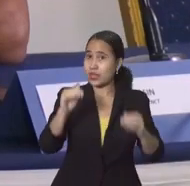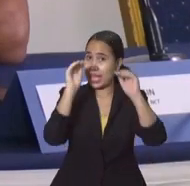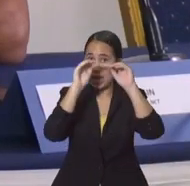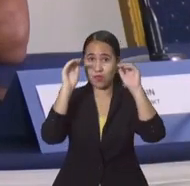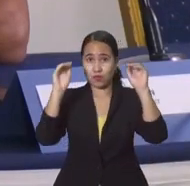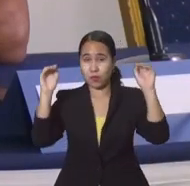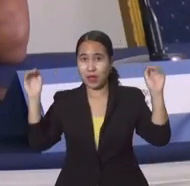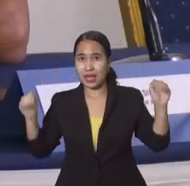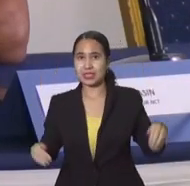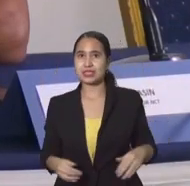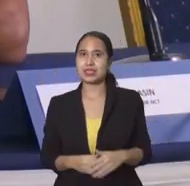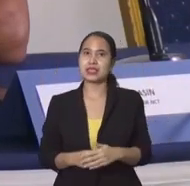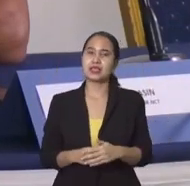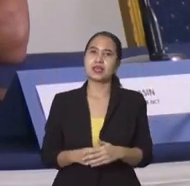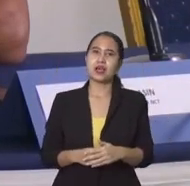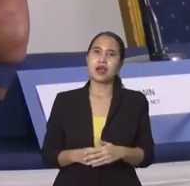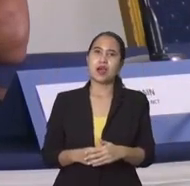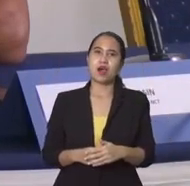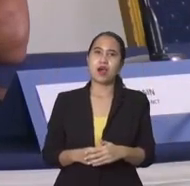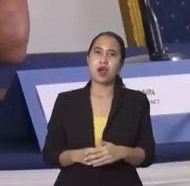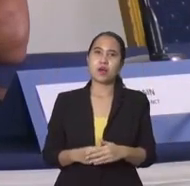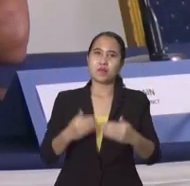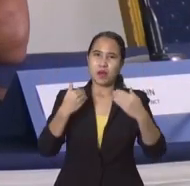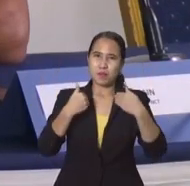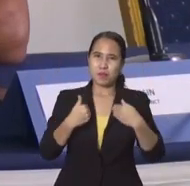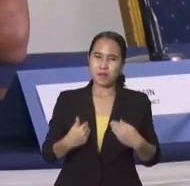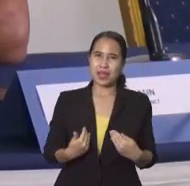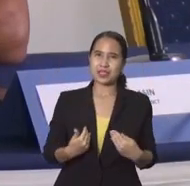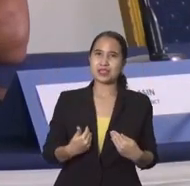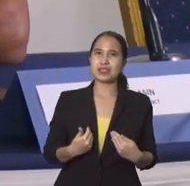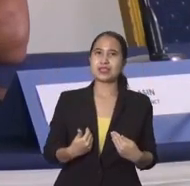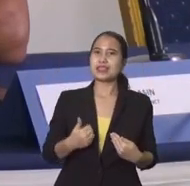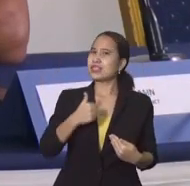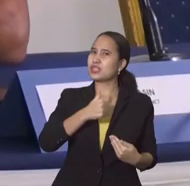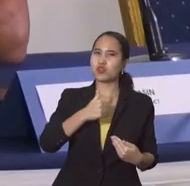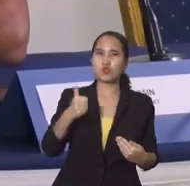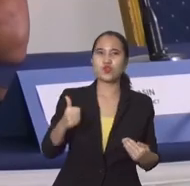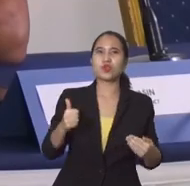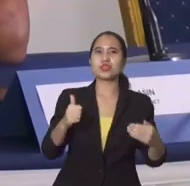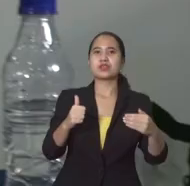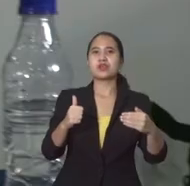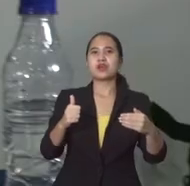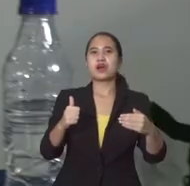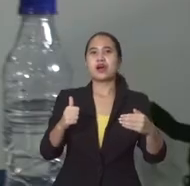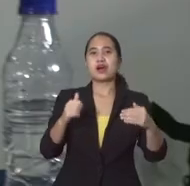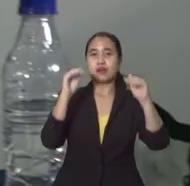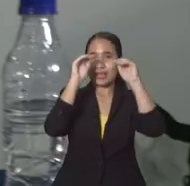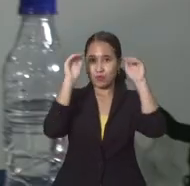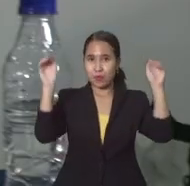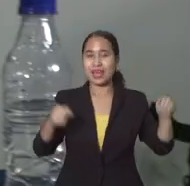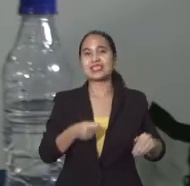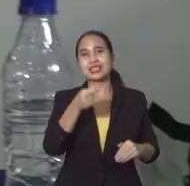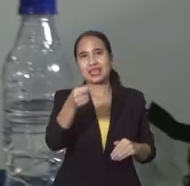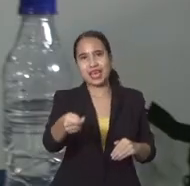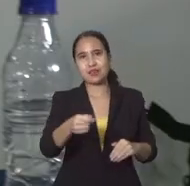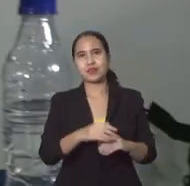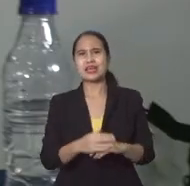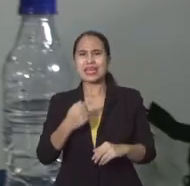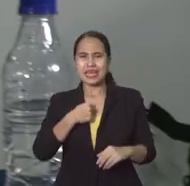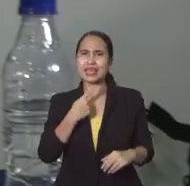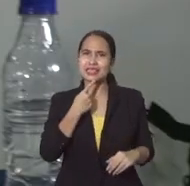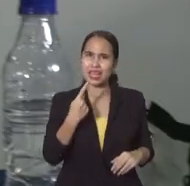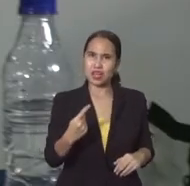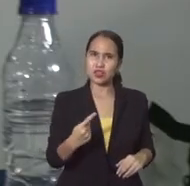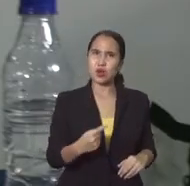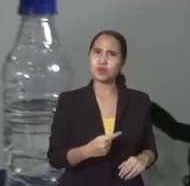om de bevolking in gijzeling te houden. En ik zeg dat met opzet, omdat uiteindelijk is de enige manier